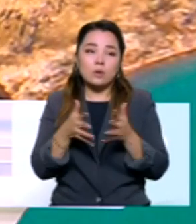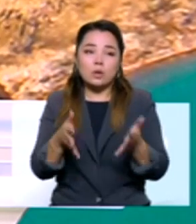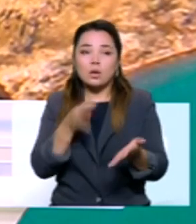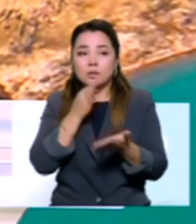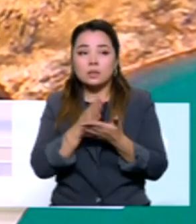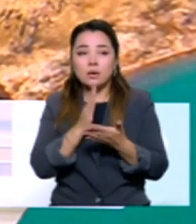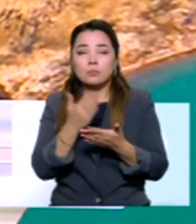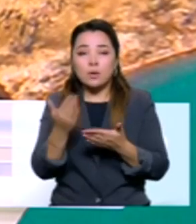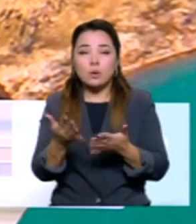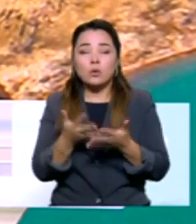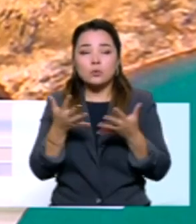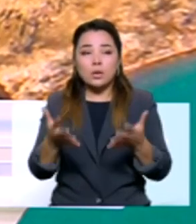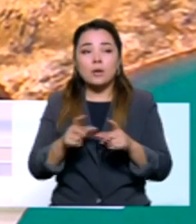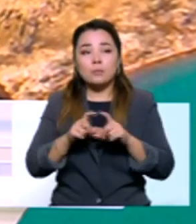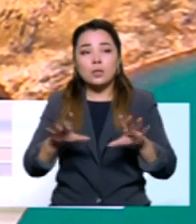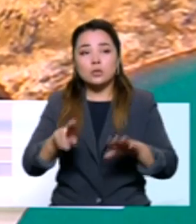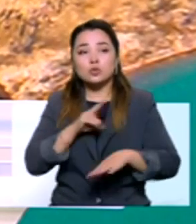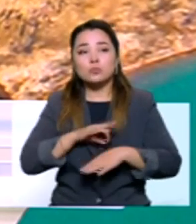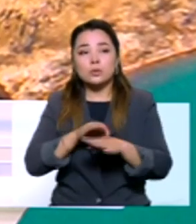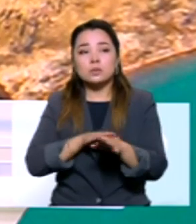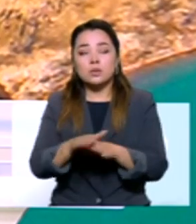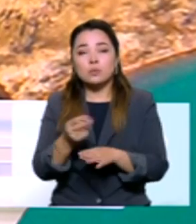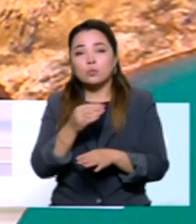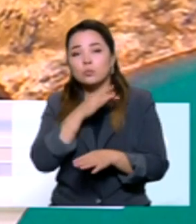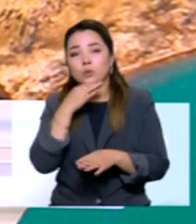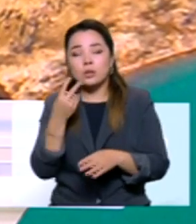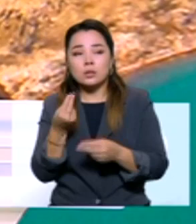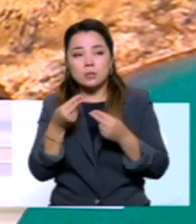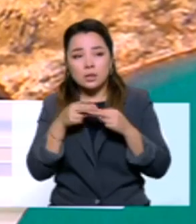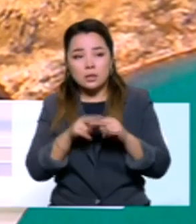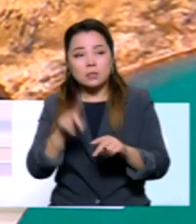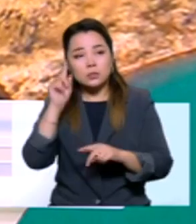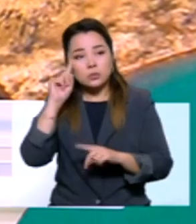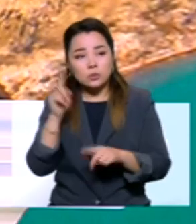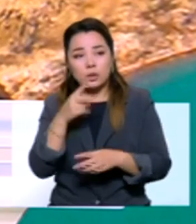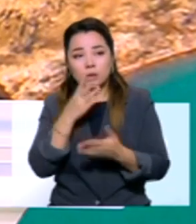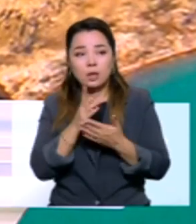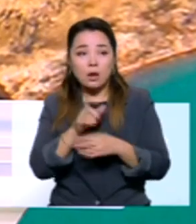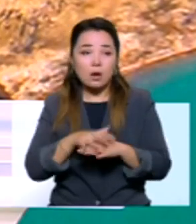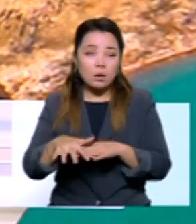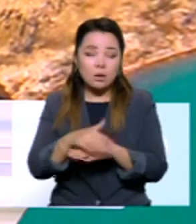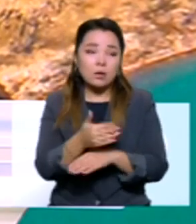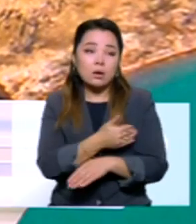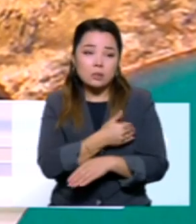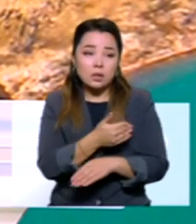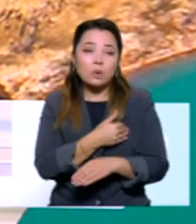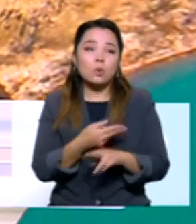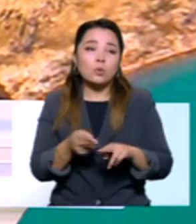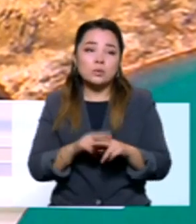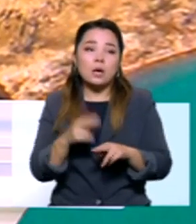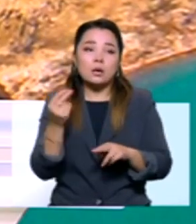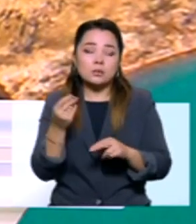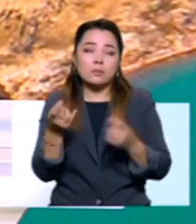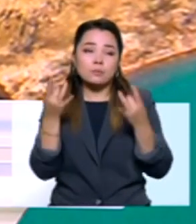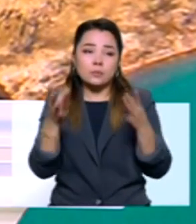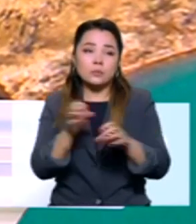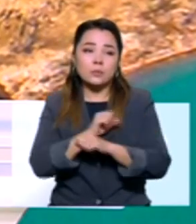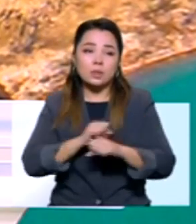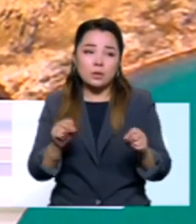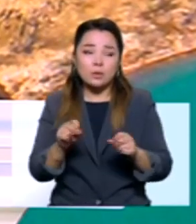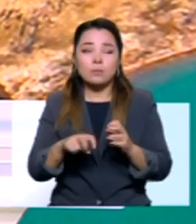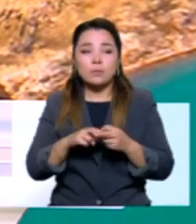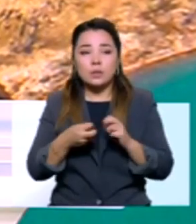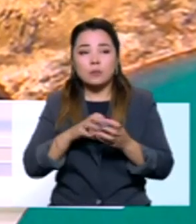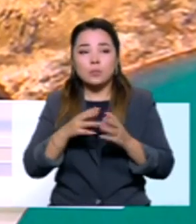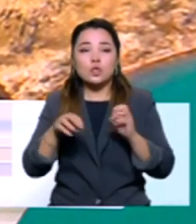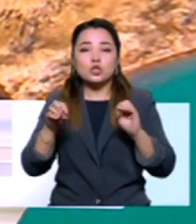аңғартады. Үлкен мекеменің жұмыс істеуіне қомақты қаражат бөлінетіні түсінікті. Халықтың қалауы сол ақша босқа кетпей